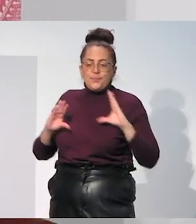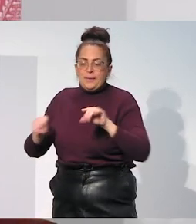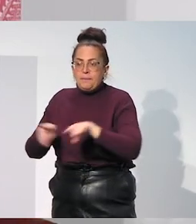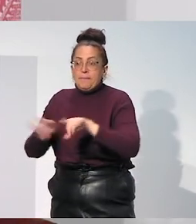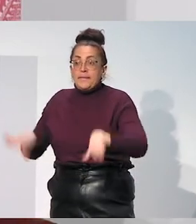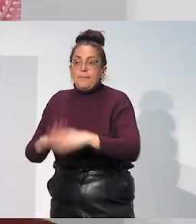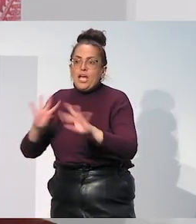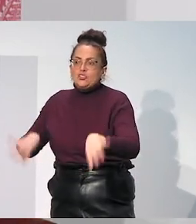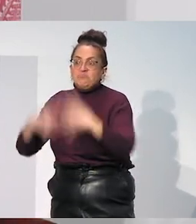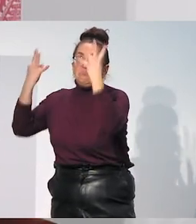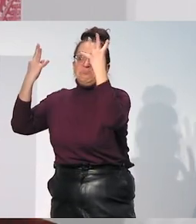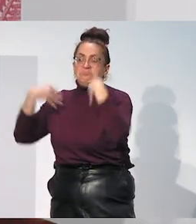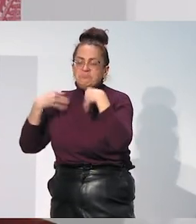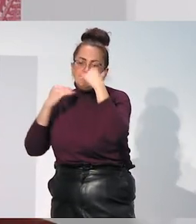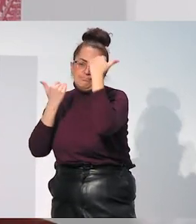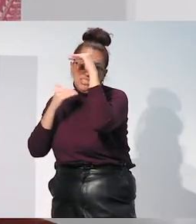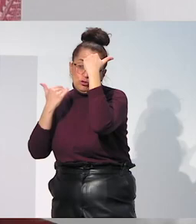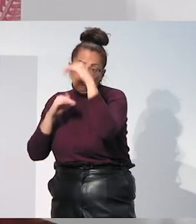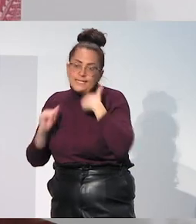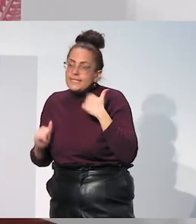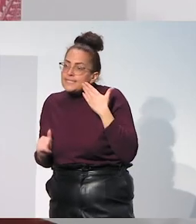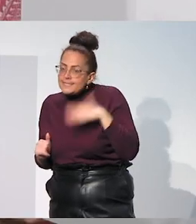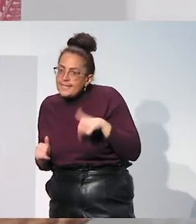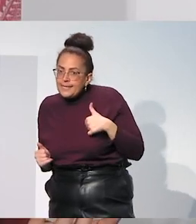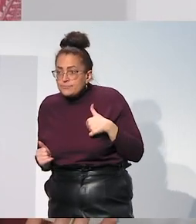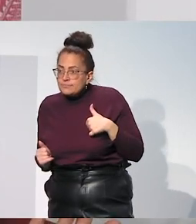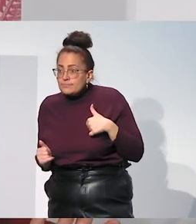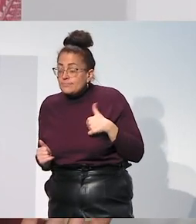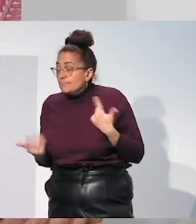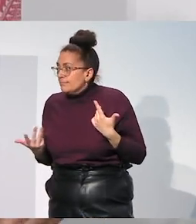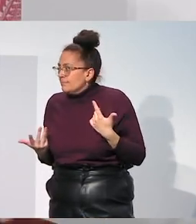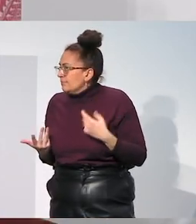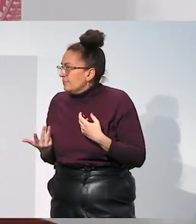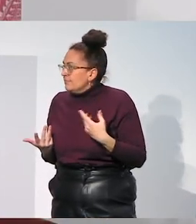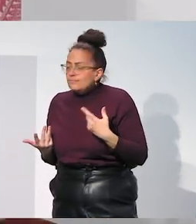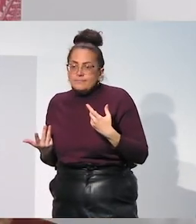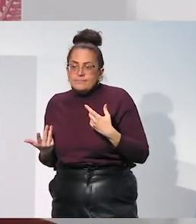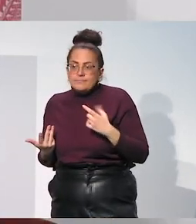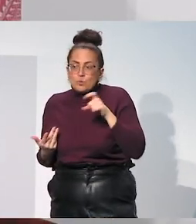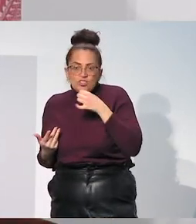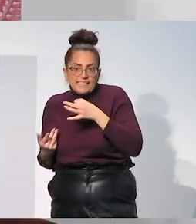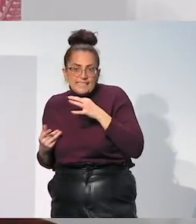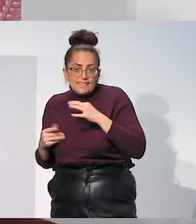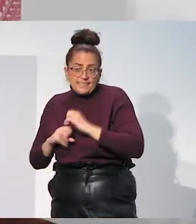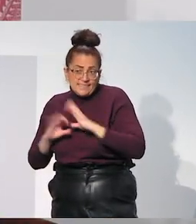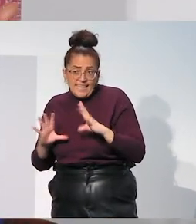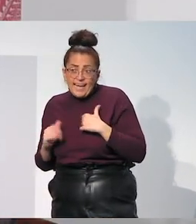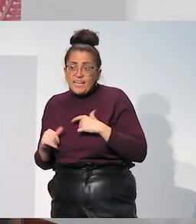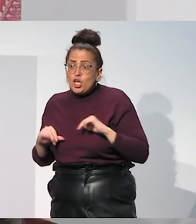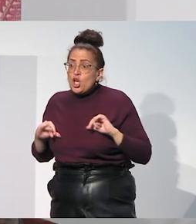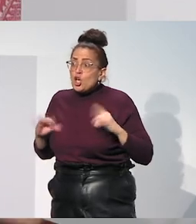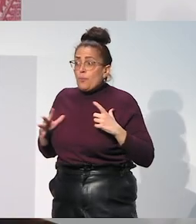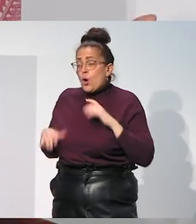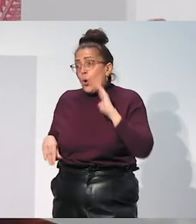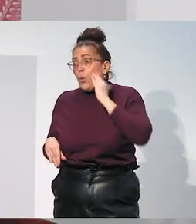à personne. Hein. Faire son trou, je crois qu'il faut employer le terme, hein, de façon très, très précise, c'est extrêmement long,